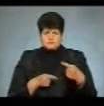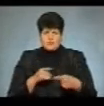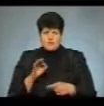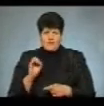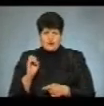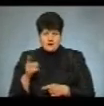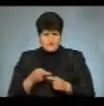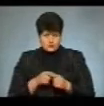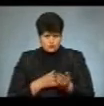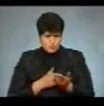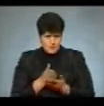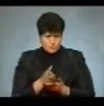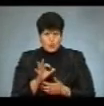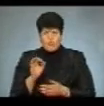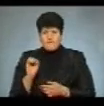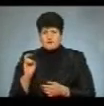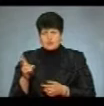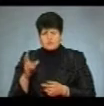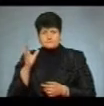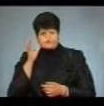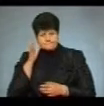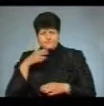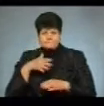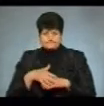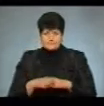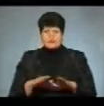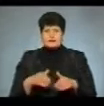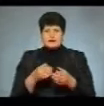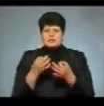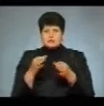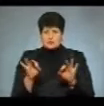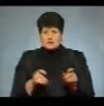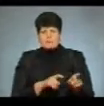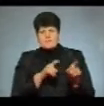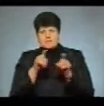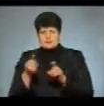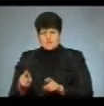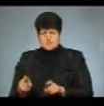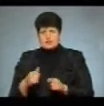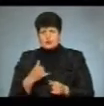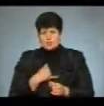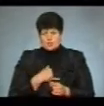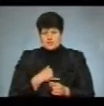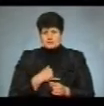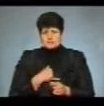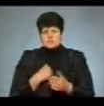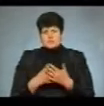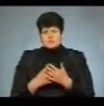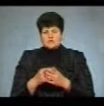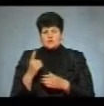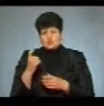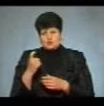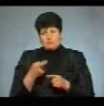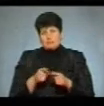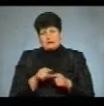в цьому напрямку. ОВК до нас всі дослухалися, дали дозвіл на передислокування, і в нас близько 100 таких